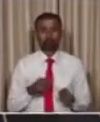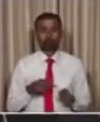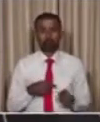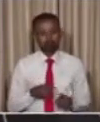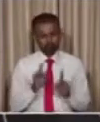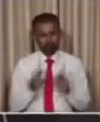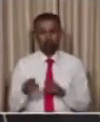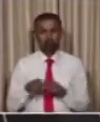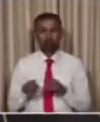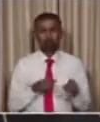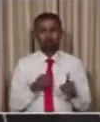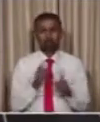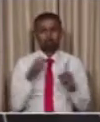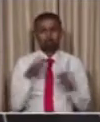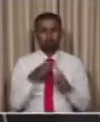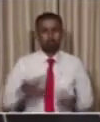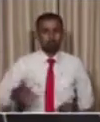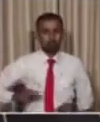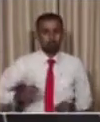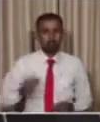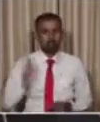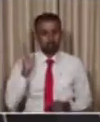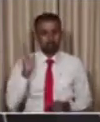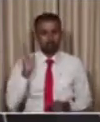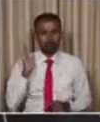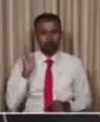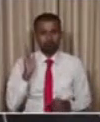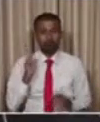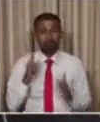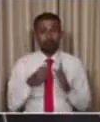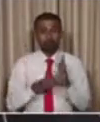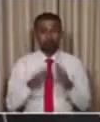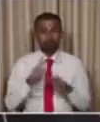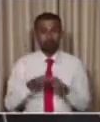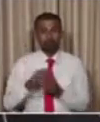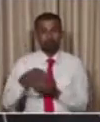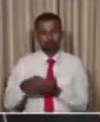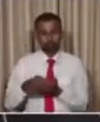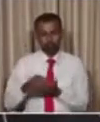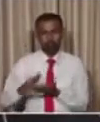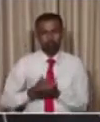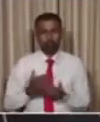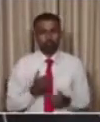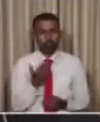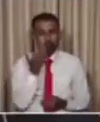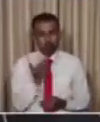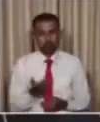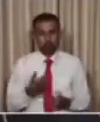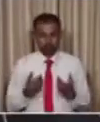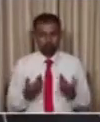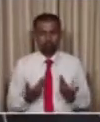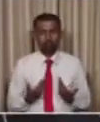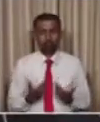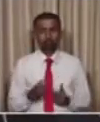තත්වයක මේ පාකිස්තානයේ බංගලිදේශයේ ඉන්නවා ජාත්‍යන්තර මූල්‍ය අරමුදලේ රැකවරණය යටතේ. ඒතර අපිට පේනවා අපි කොයි තරම්